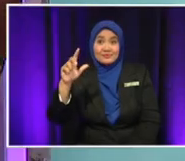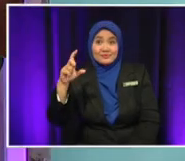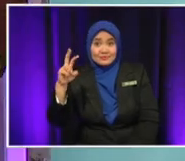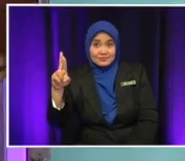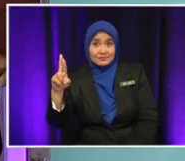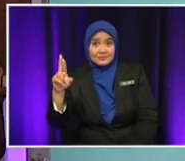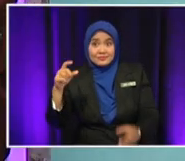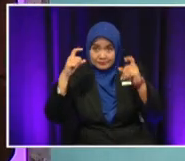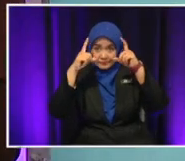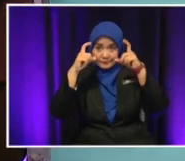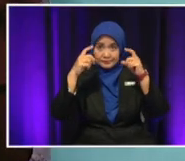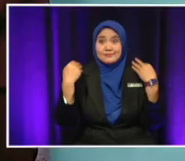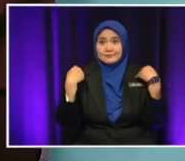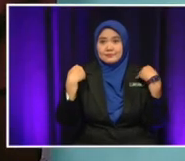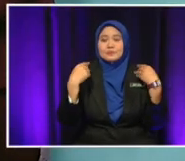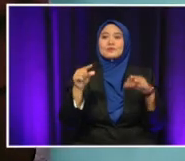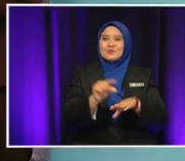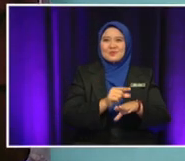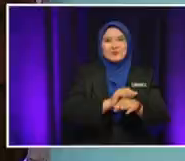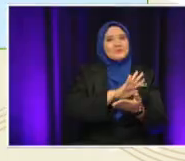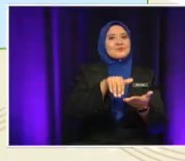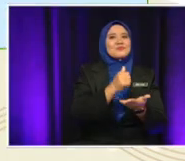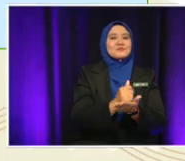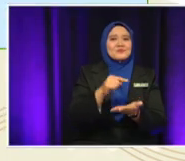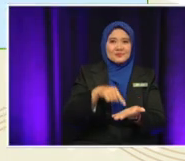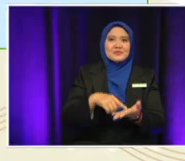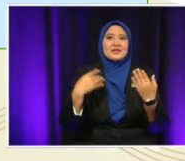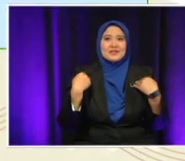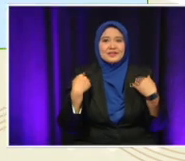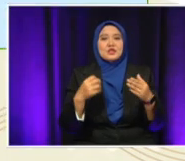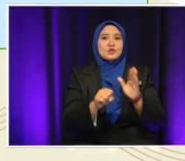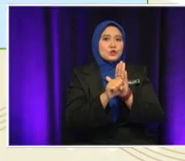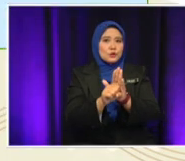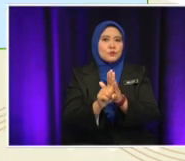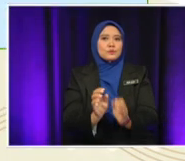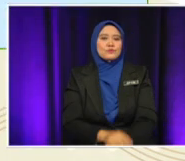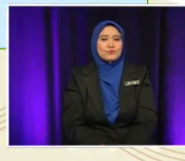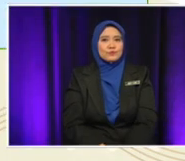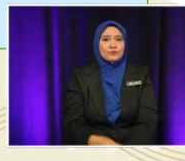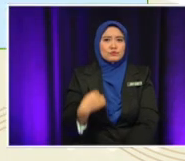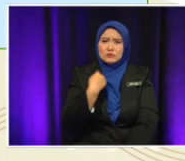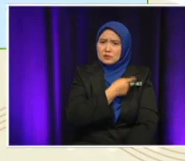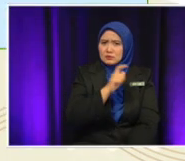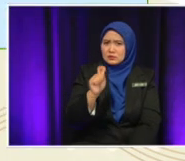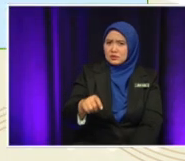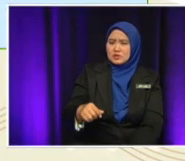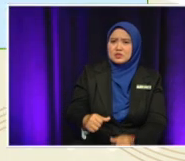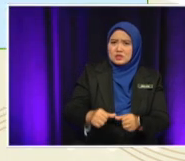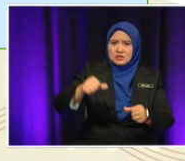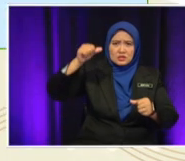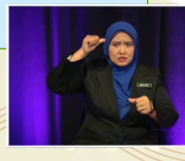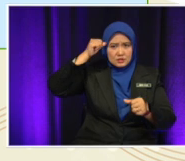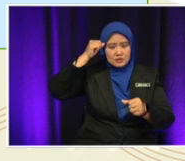kita lihat ya bagaimana kita menjawab soal dan inilah Oke jadi bila kita ingat eee Khaldun SBM